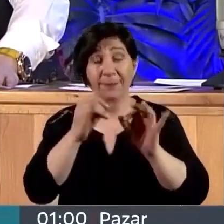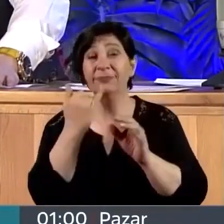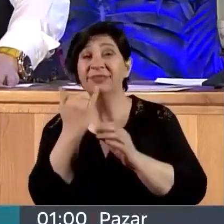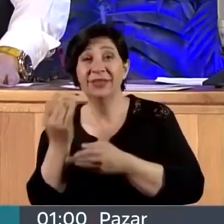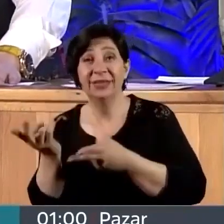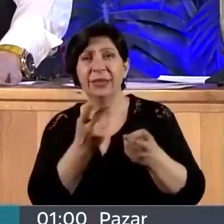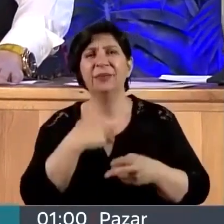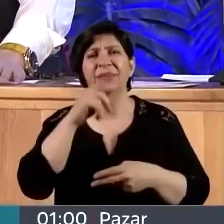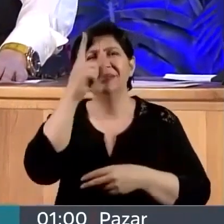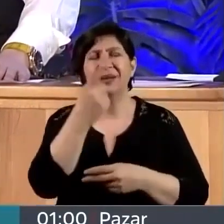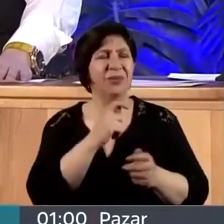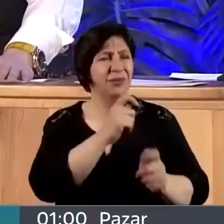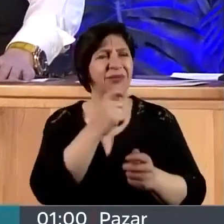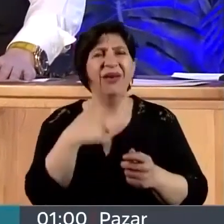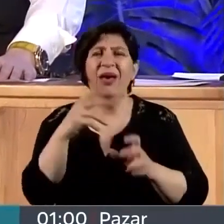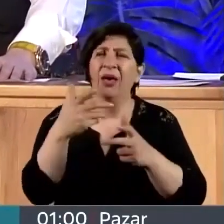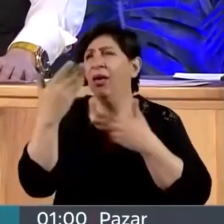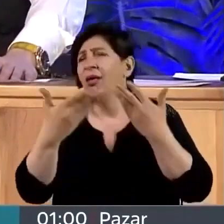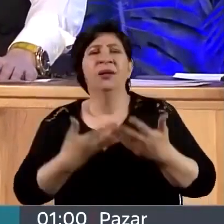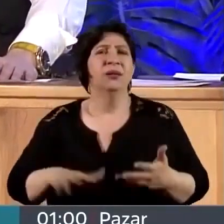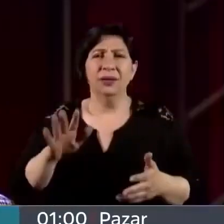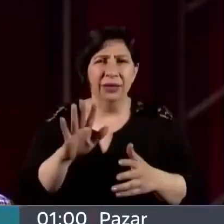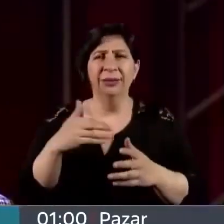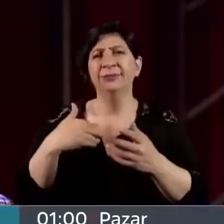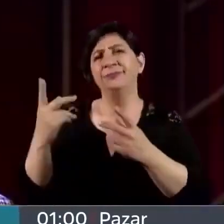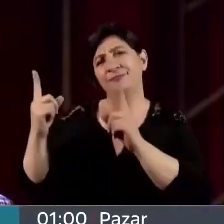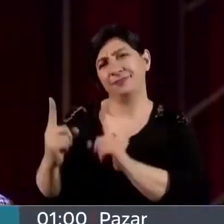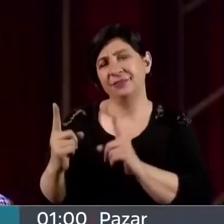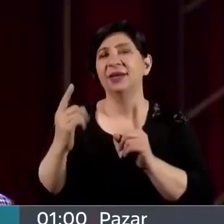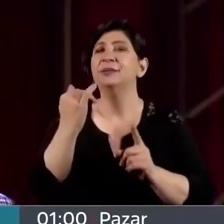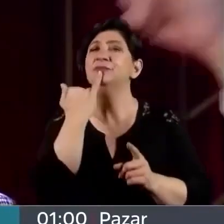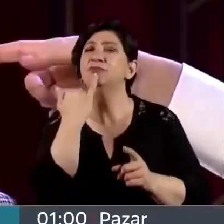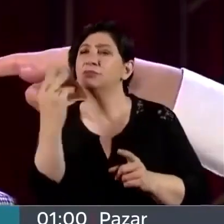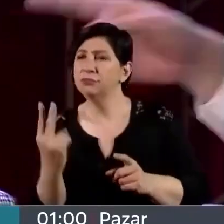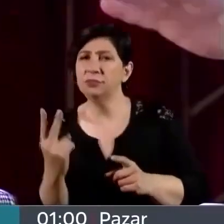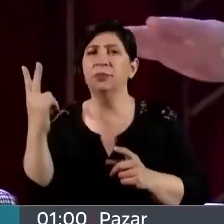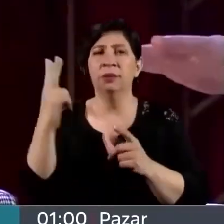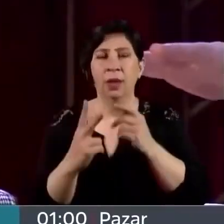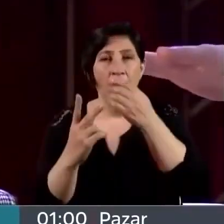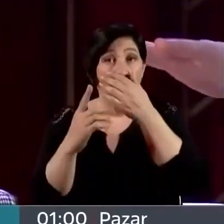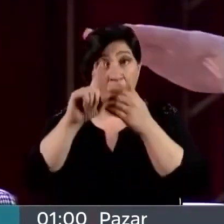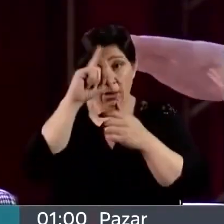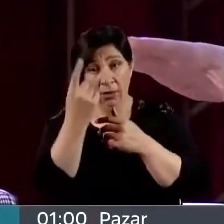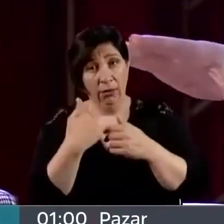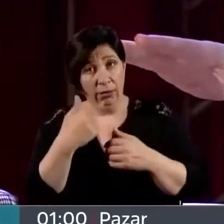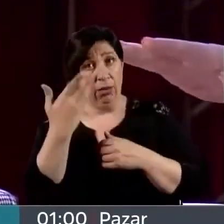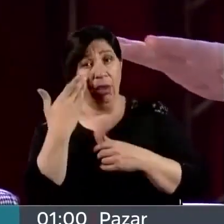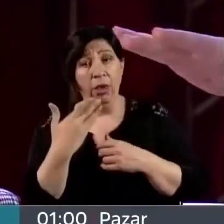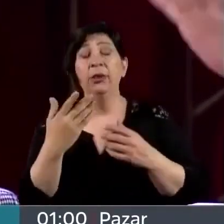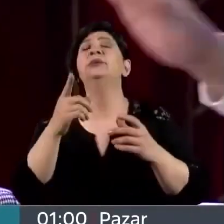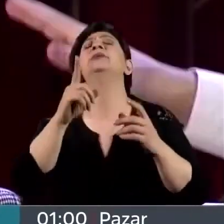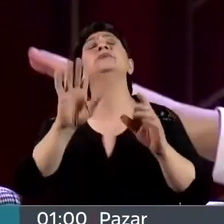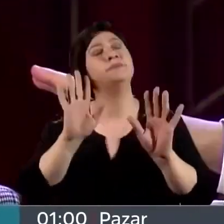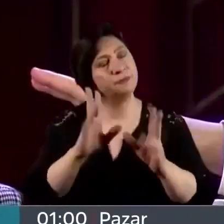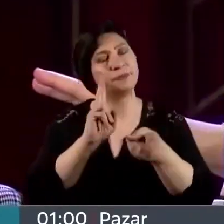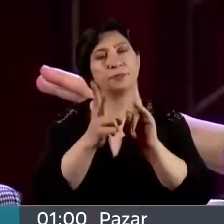Ben yalnız başına hiç sevmem mizah yapmayı. Hep biri olsun yanımda ve onunla laflayayım. İkişer konukla yaparım. Üç Ama yalnız kişiyizdir. başına çok iyiydin, ben izledim yani. Stand-up'ta